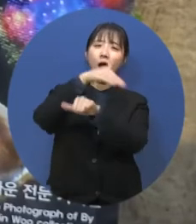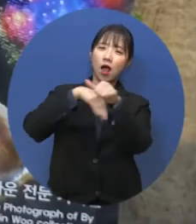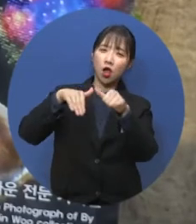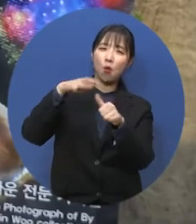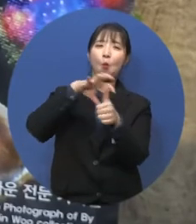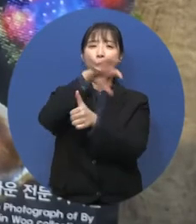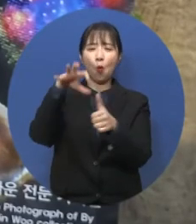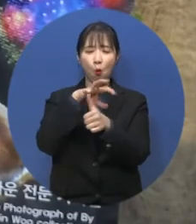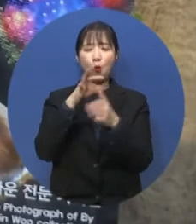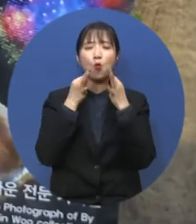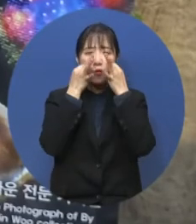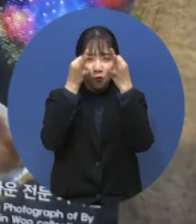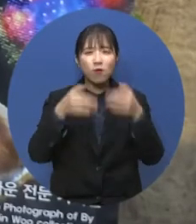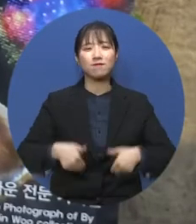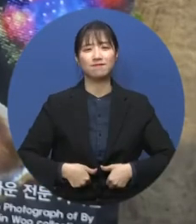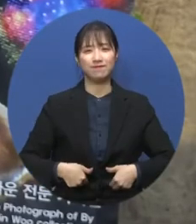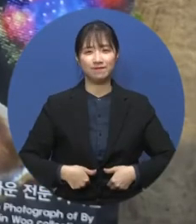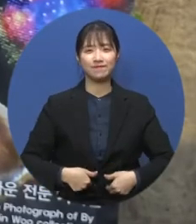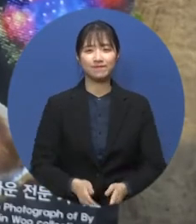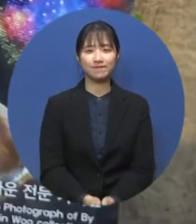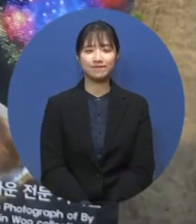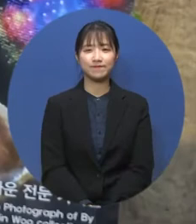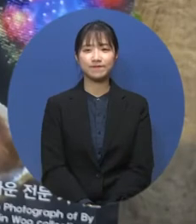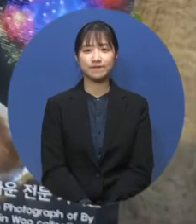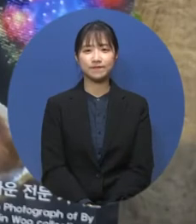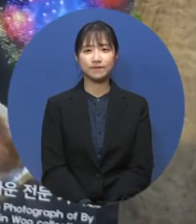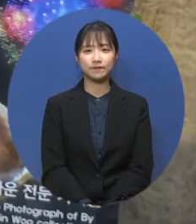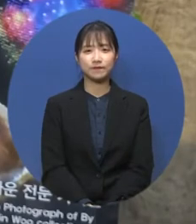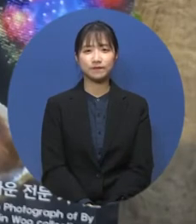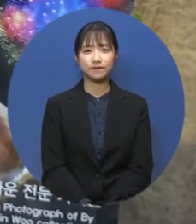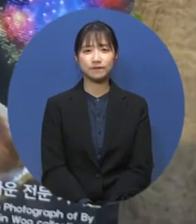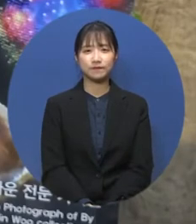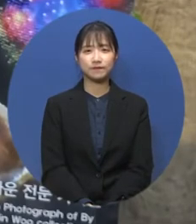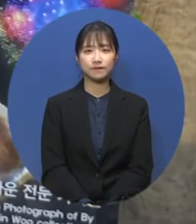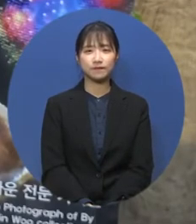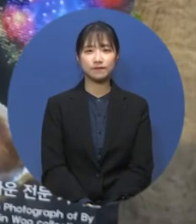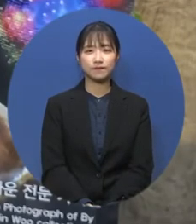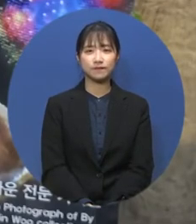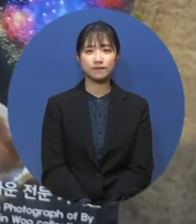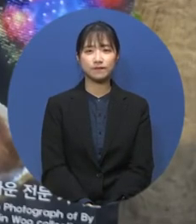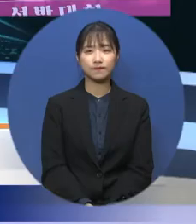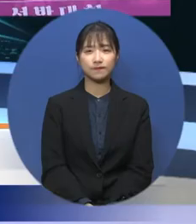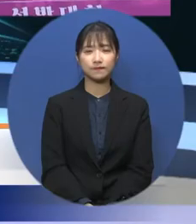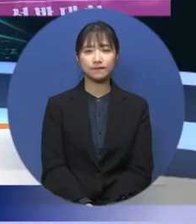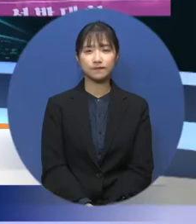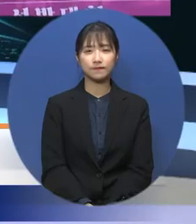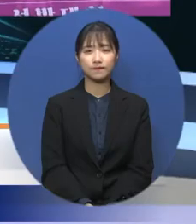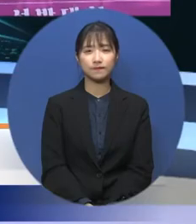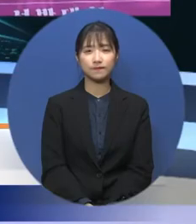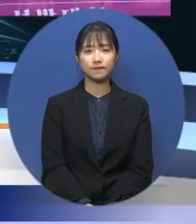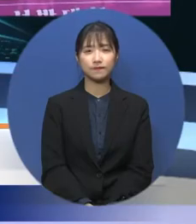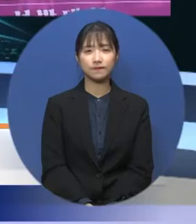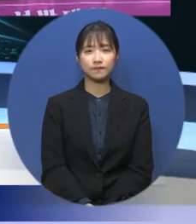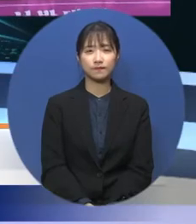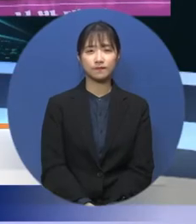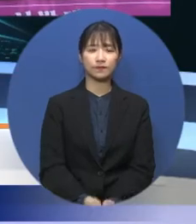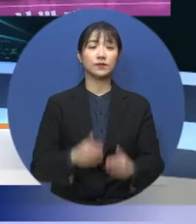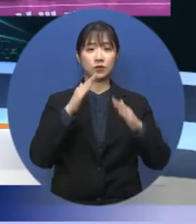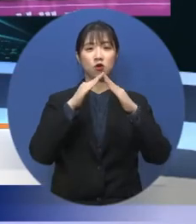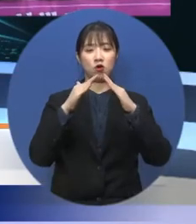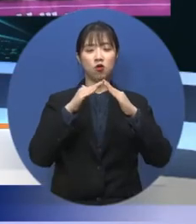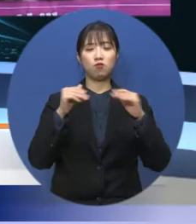보호를 습관화하셔야겠습니다. 지금까지 복지TV 전북방송 최정원이었습니다. 전북